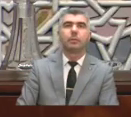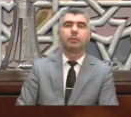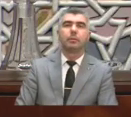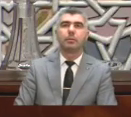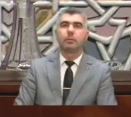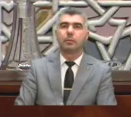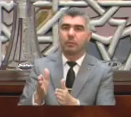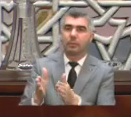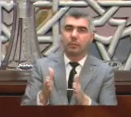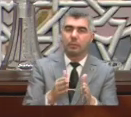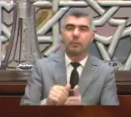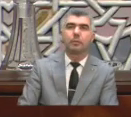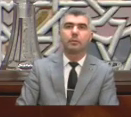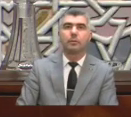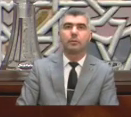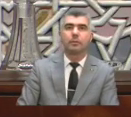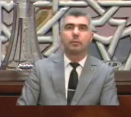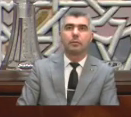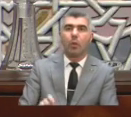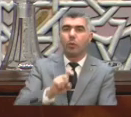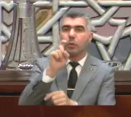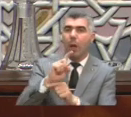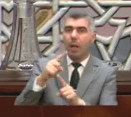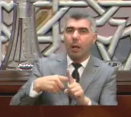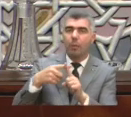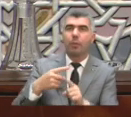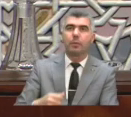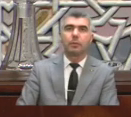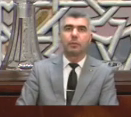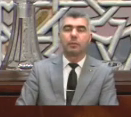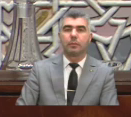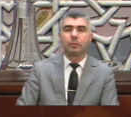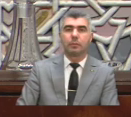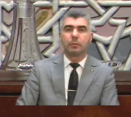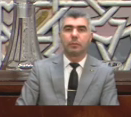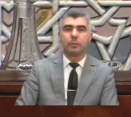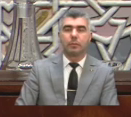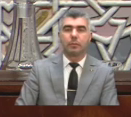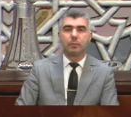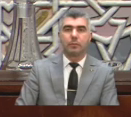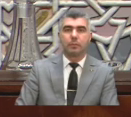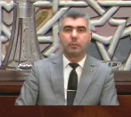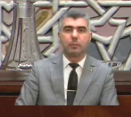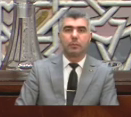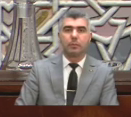شكرا لكم السيد الوزير. تعقيب السيدة النائبة، تفضلوا.